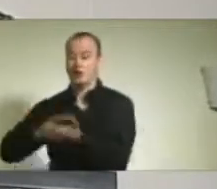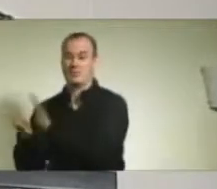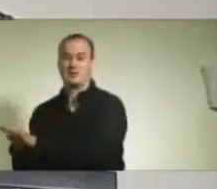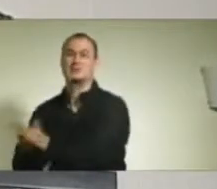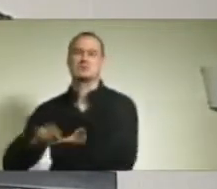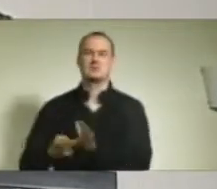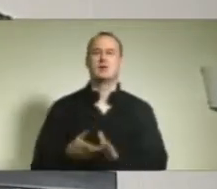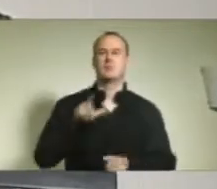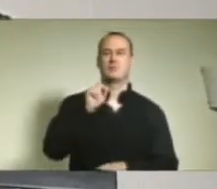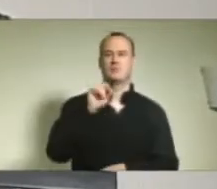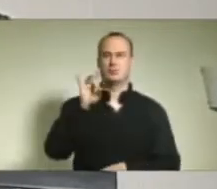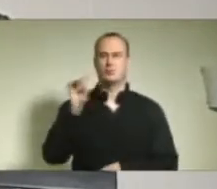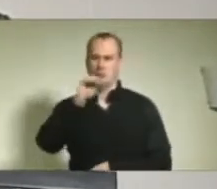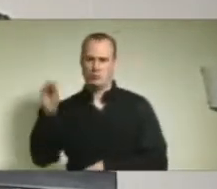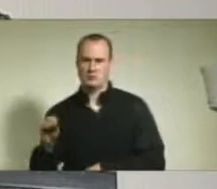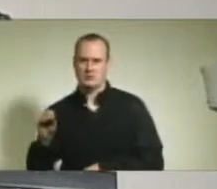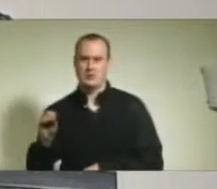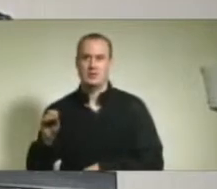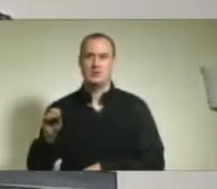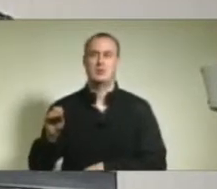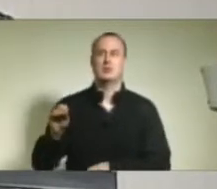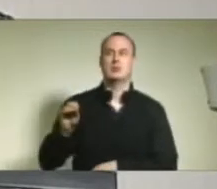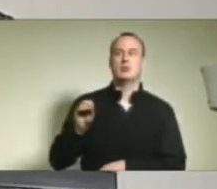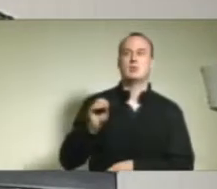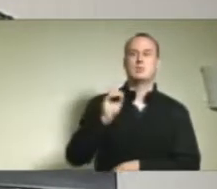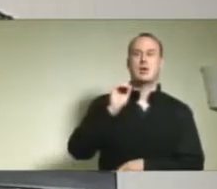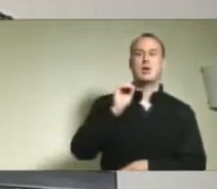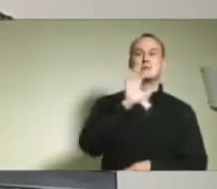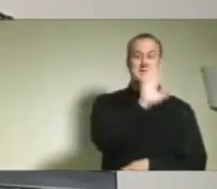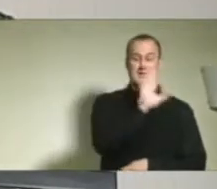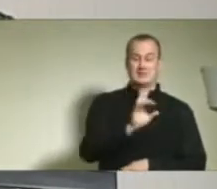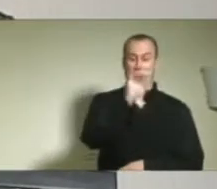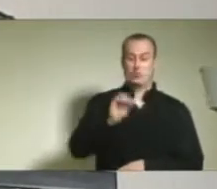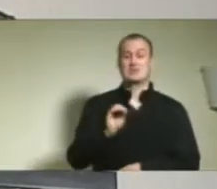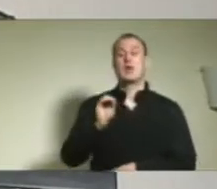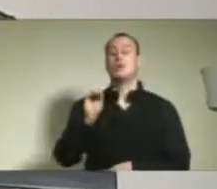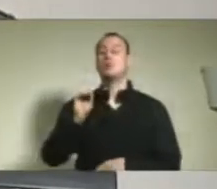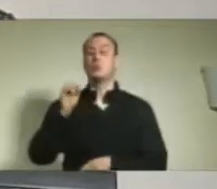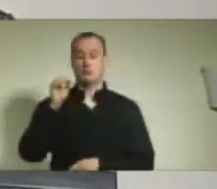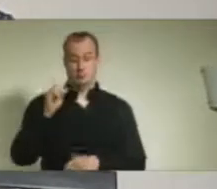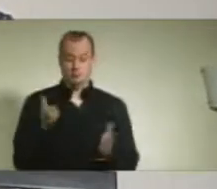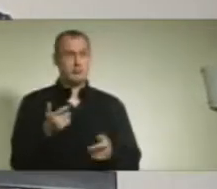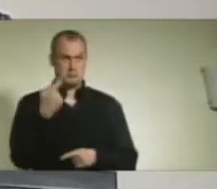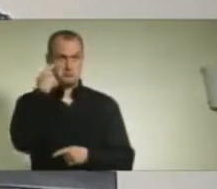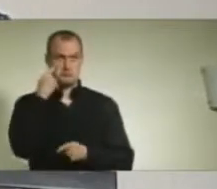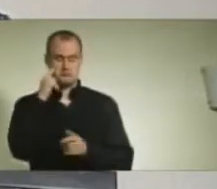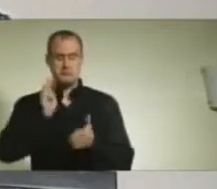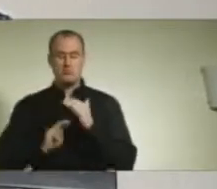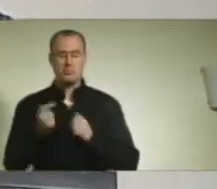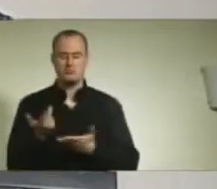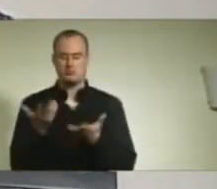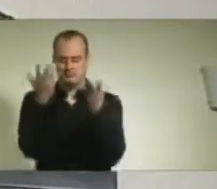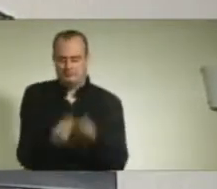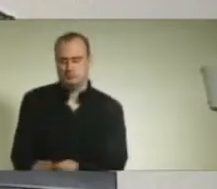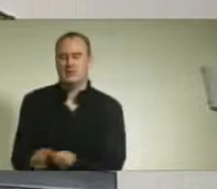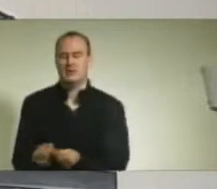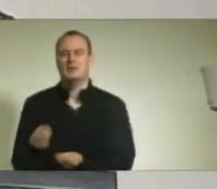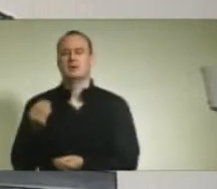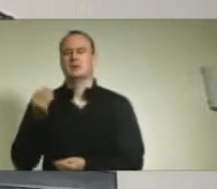sera 55% en 2014. C'est-à-dire que plus de la moitié du personnel de la Poste va devenir des commerciaux.